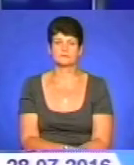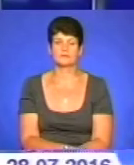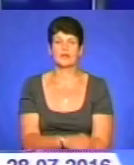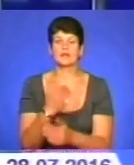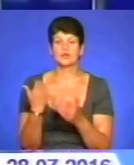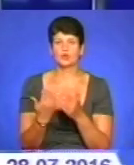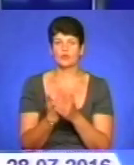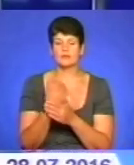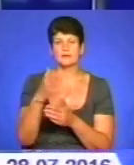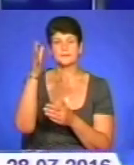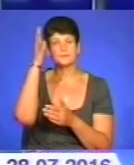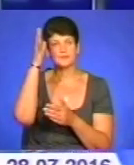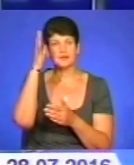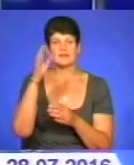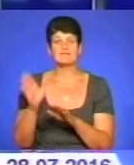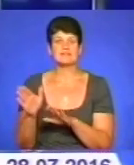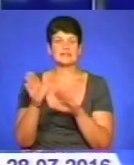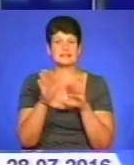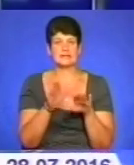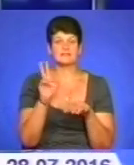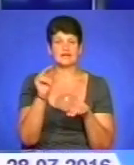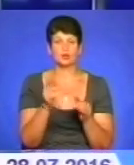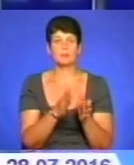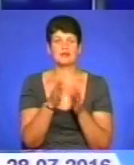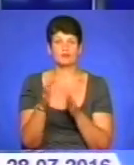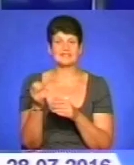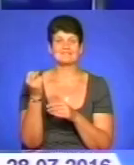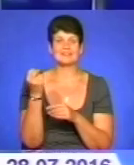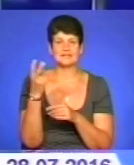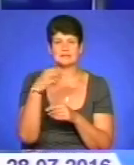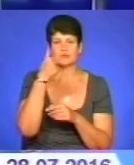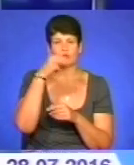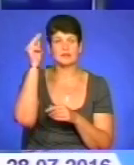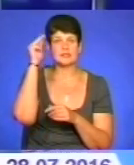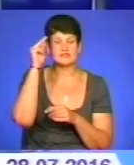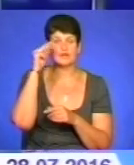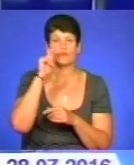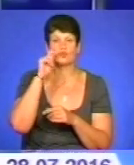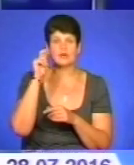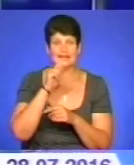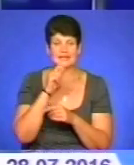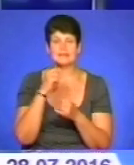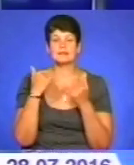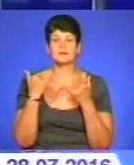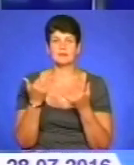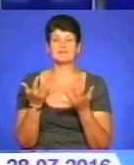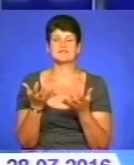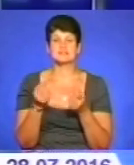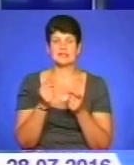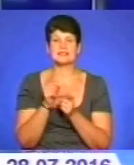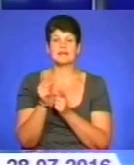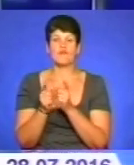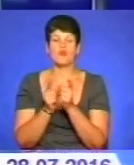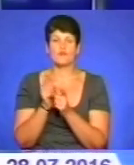І до новин освітянських. Відклавши дату переходу на 12-річну систему навчання, в Україні нарешті взялися за